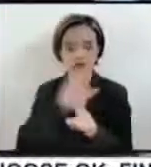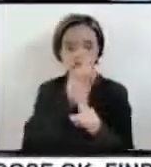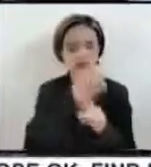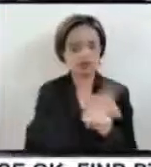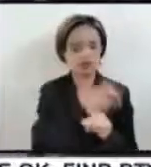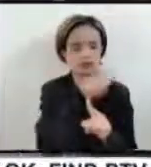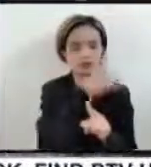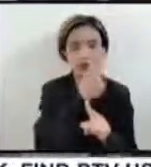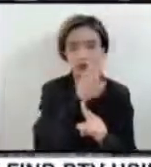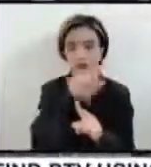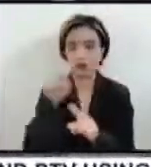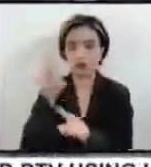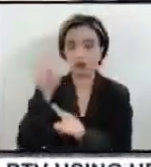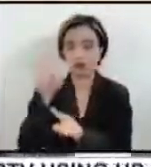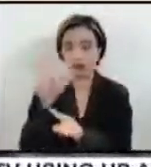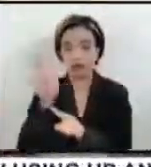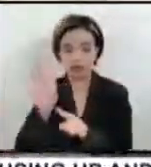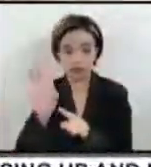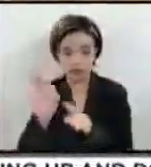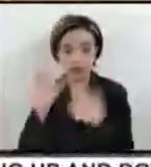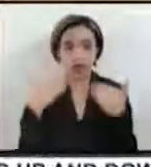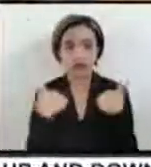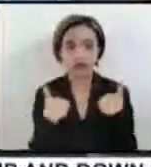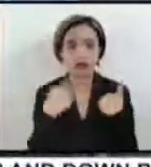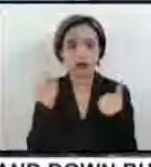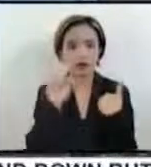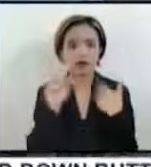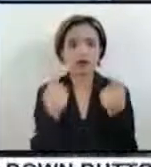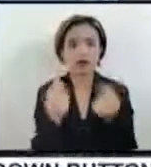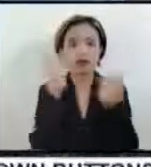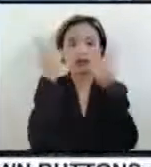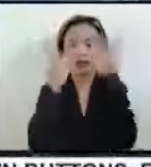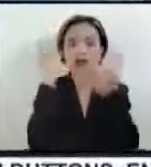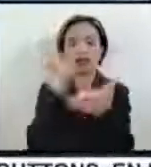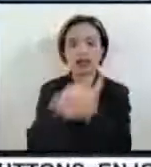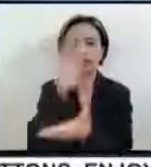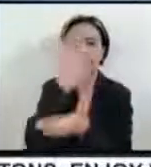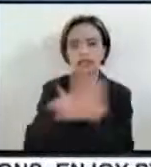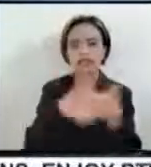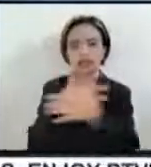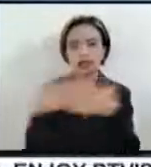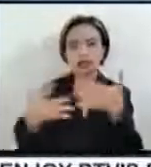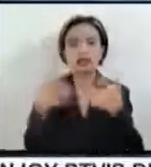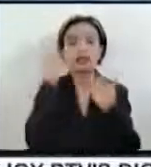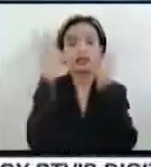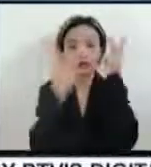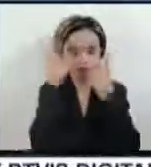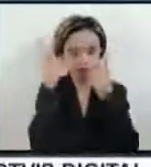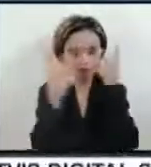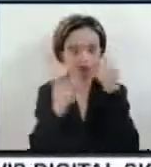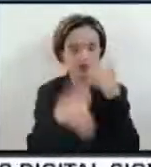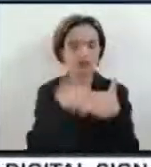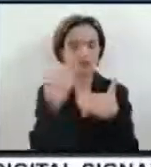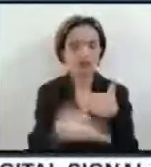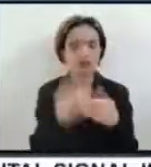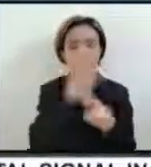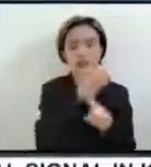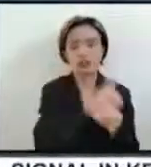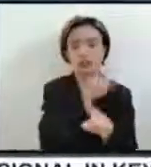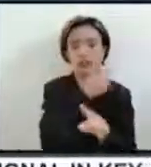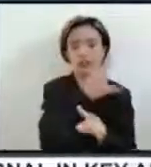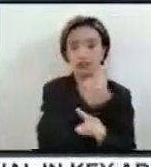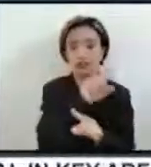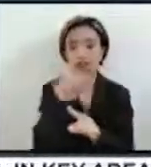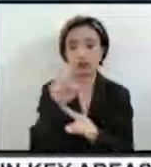29 magsasagawa ng pagdalaw. Yan ang schedule ng pagdalaw. Schedule naman ng December 27 to 29 ang